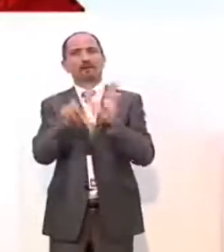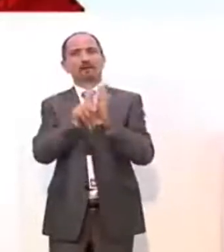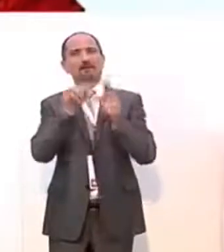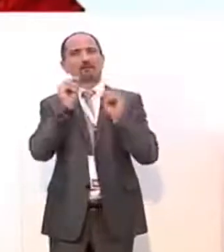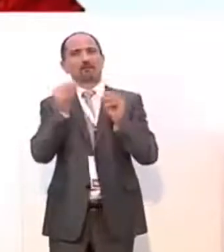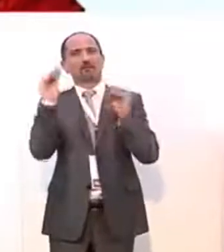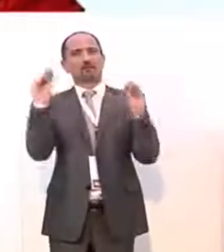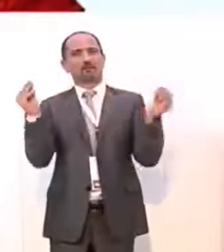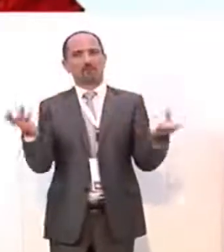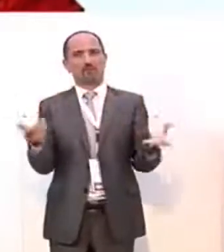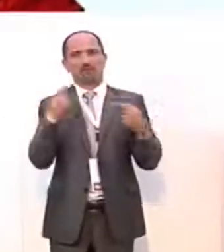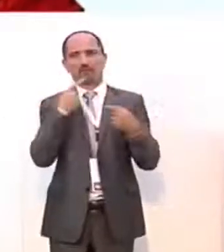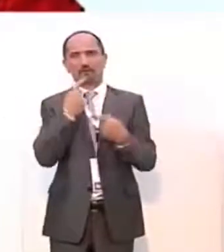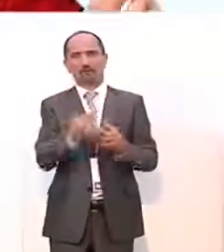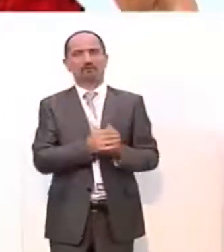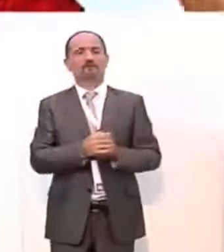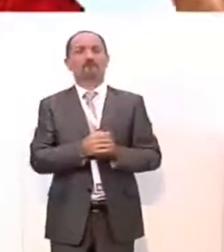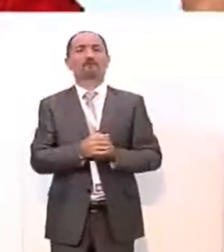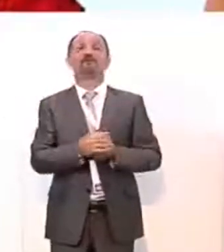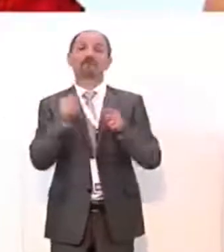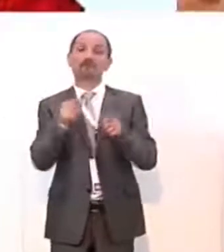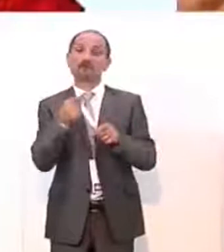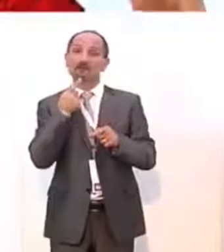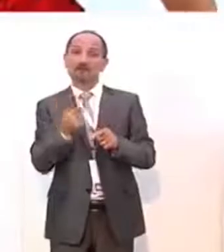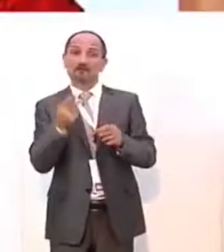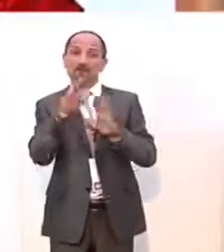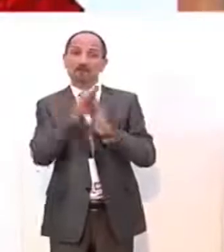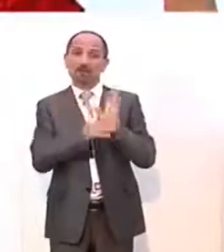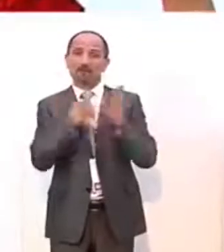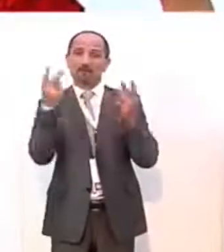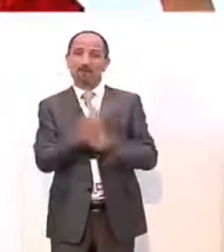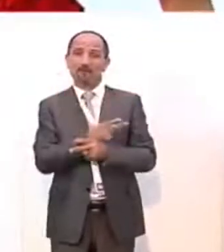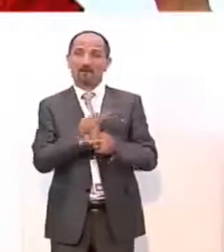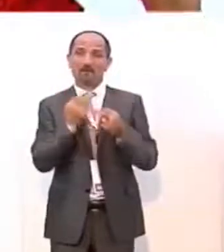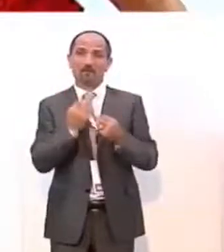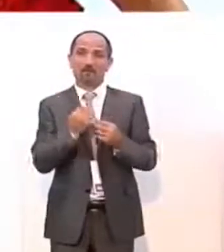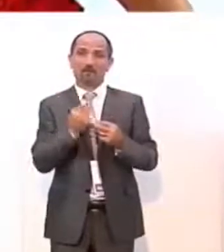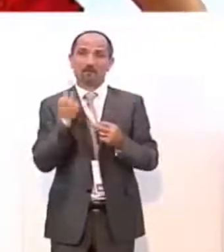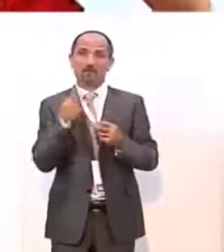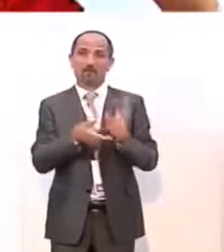giovani, come anche lei diceva. Allora, il problema vero, io parto da un numero.